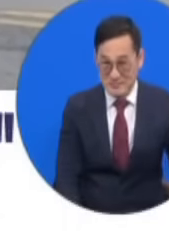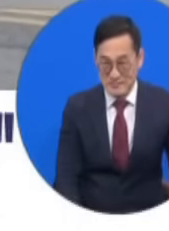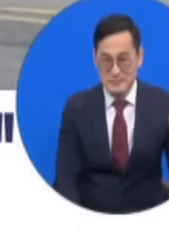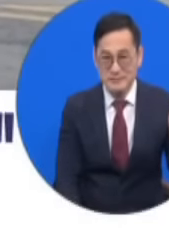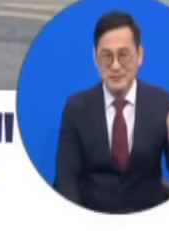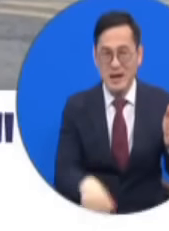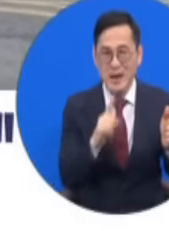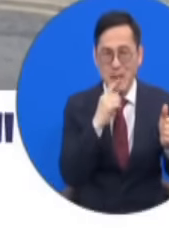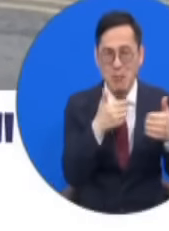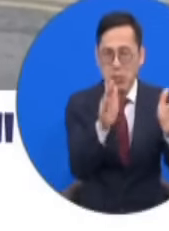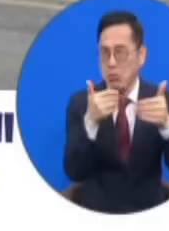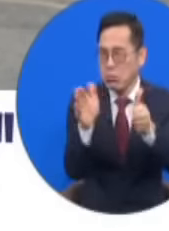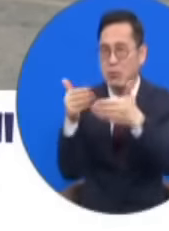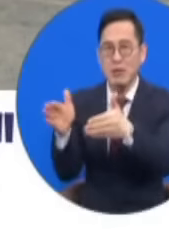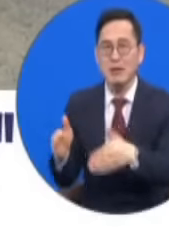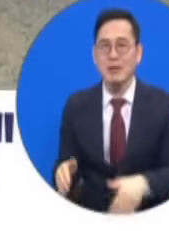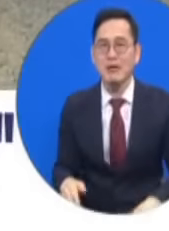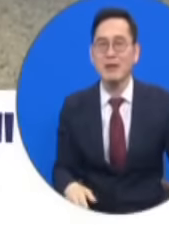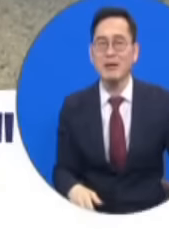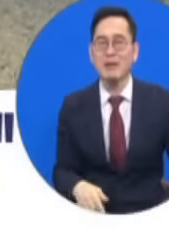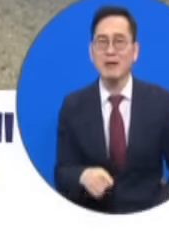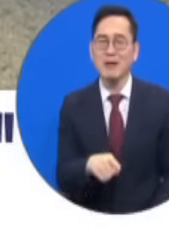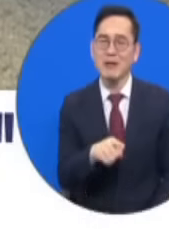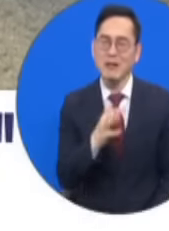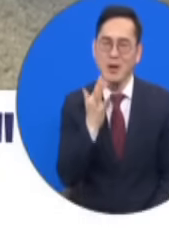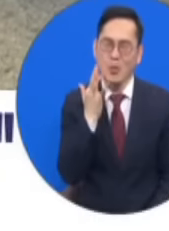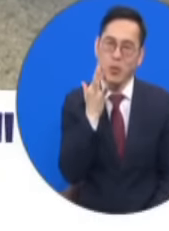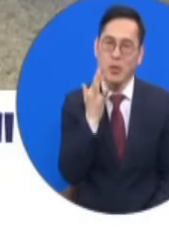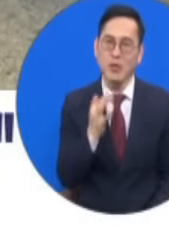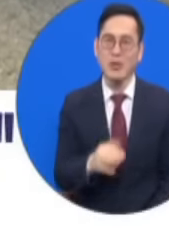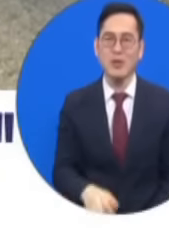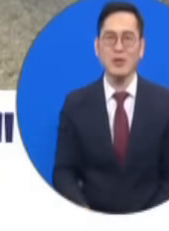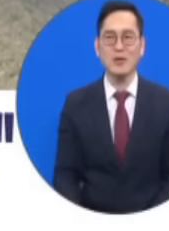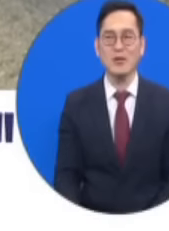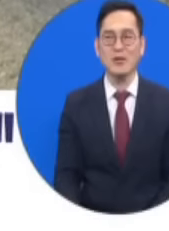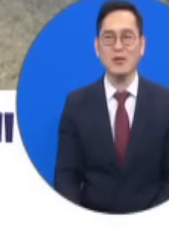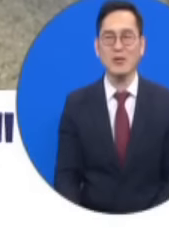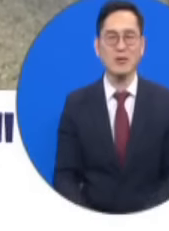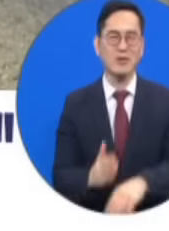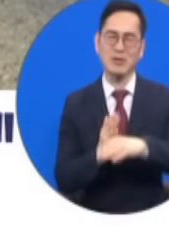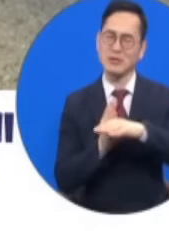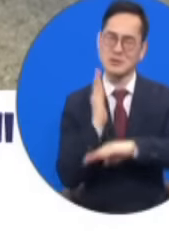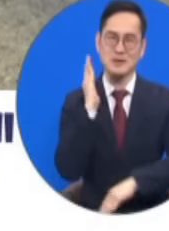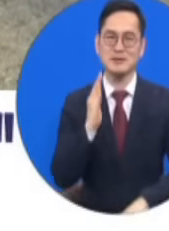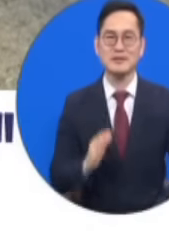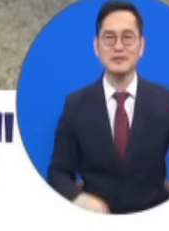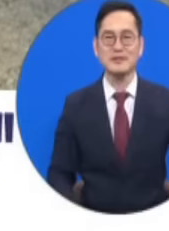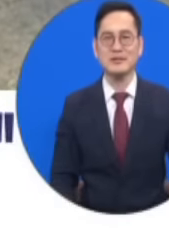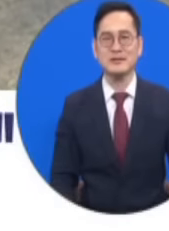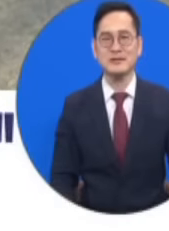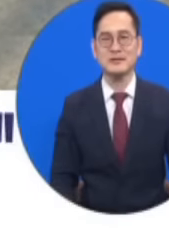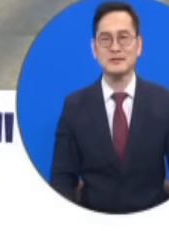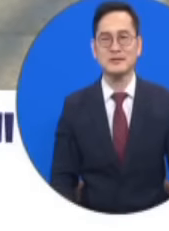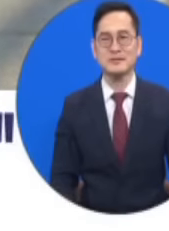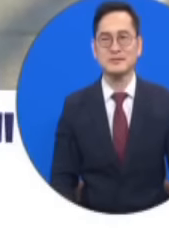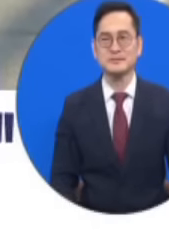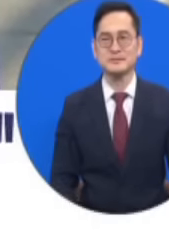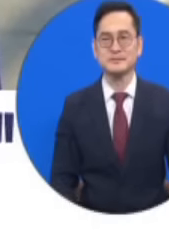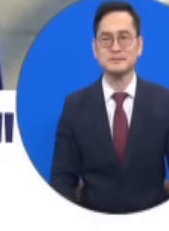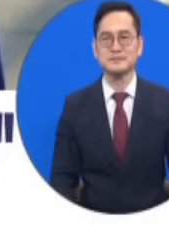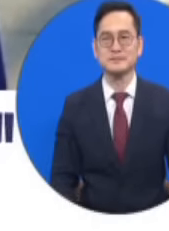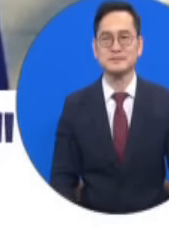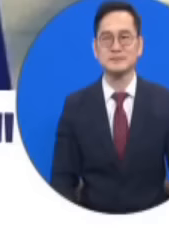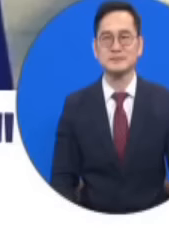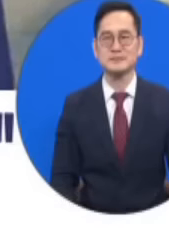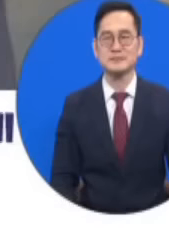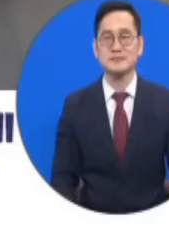이 막말이 그냥 뭐 정도의 문제가 아니거든요. 그런데 이거 자체가 별로 선거에